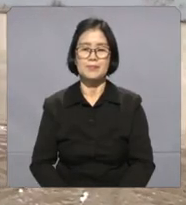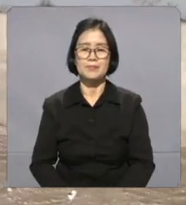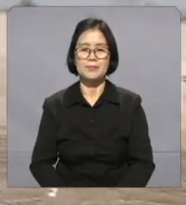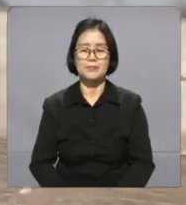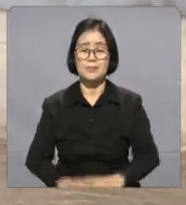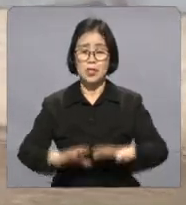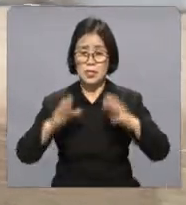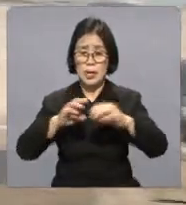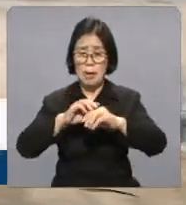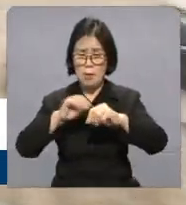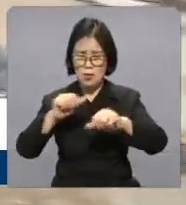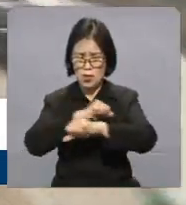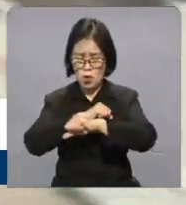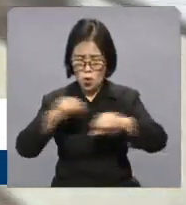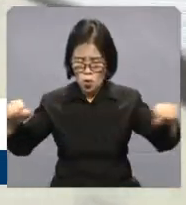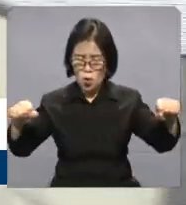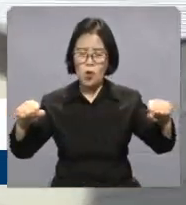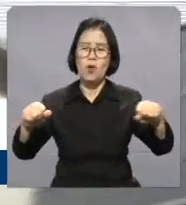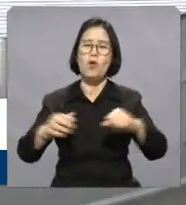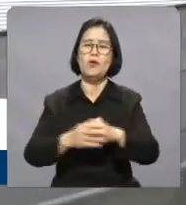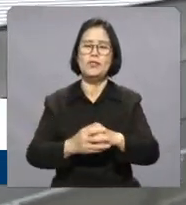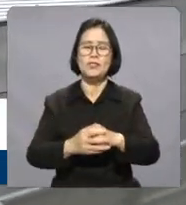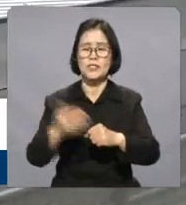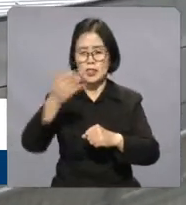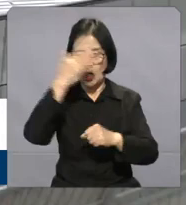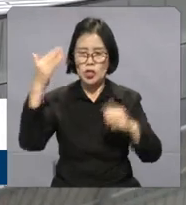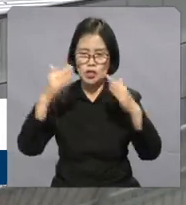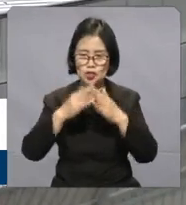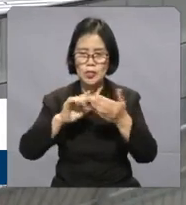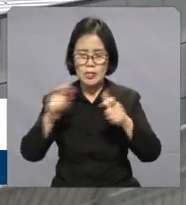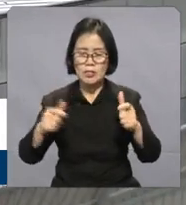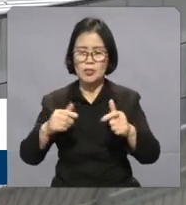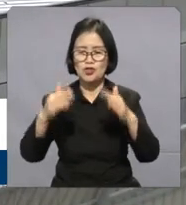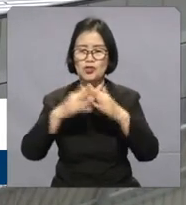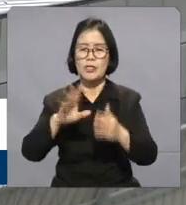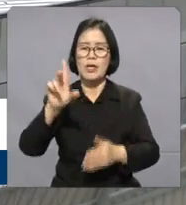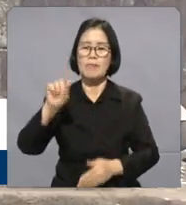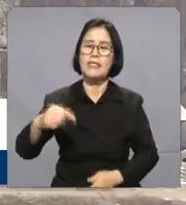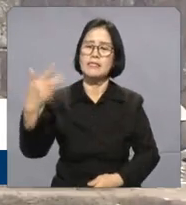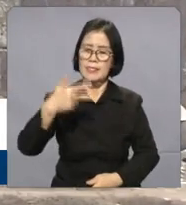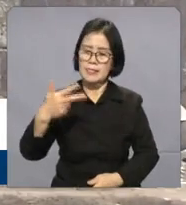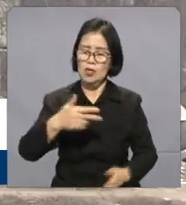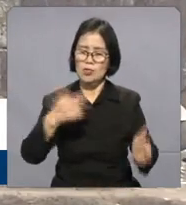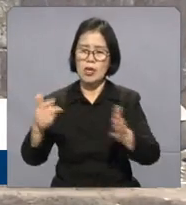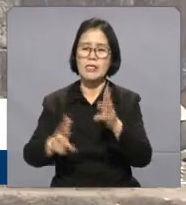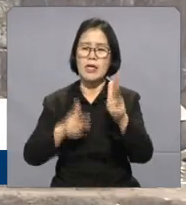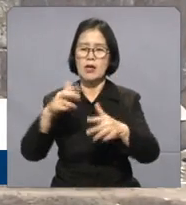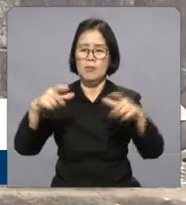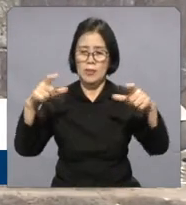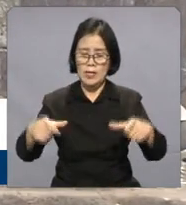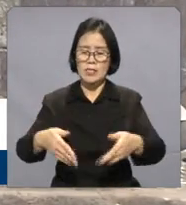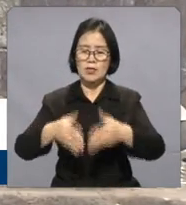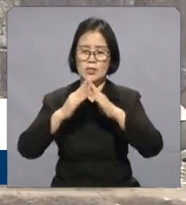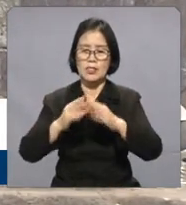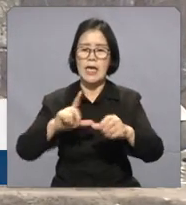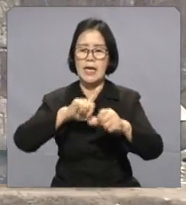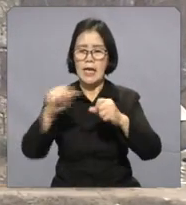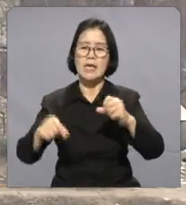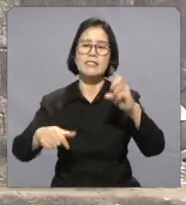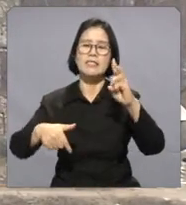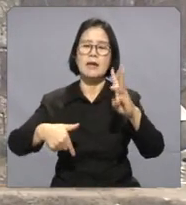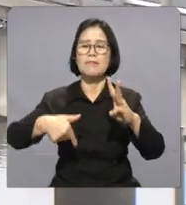전체 면적 333만 제곱미터에 청년주택 등 주택 1만 7천호와 대규모 산업단지가 건설되는 계양 3기